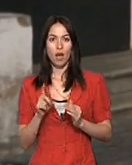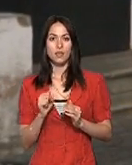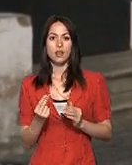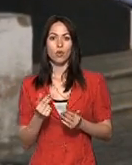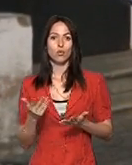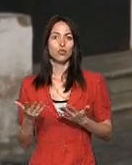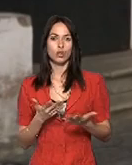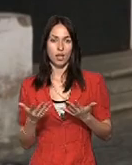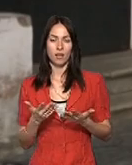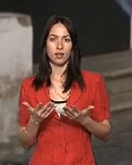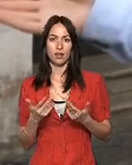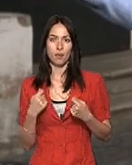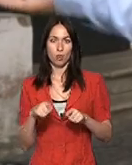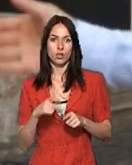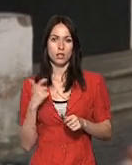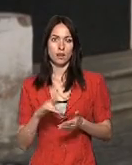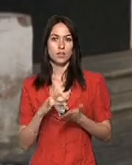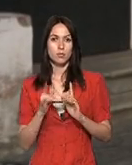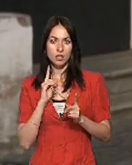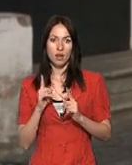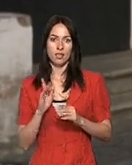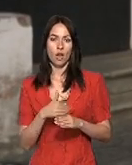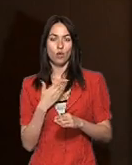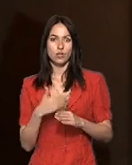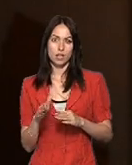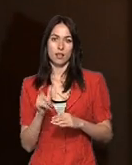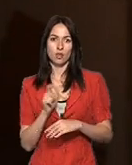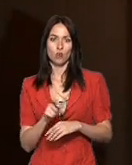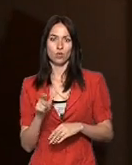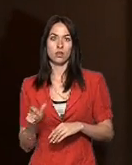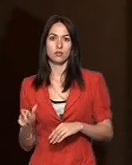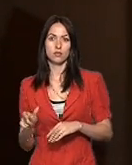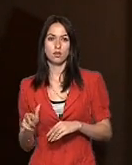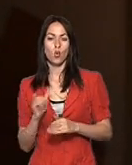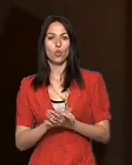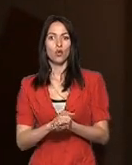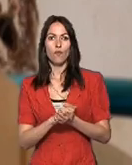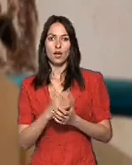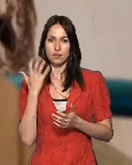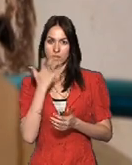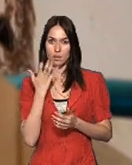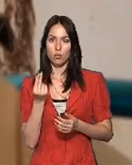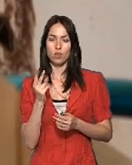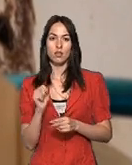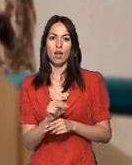які продасть Харківська міська рада, розселити людей. У товаристві сліпих